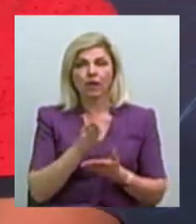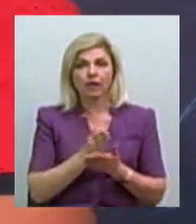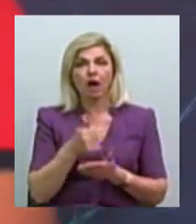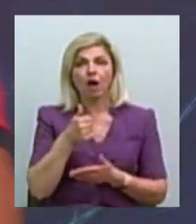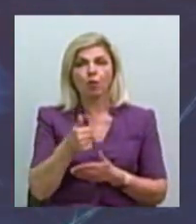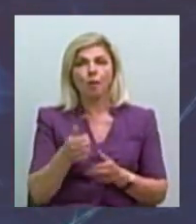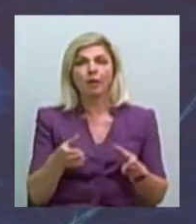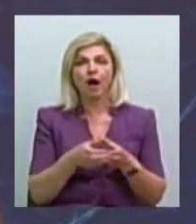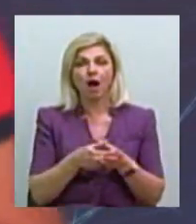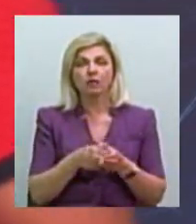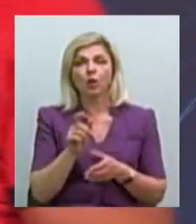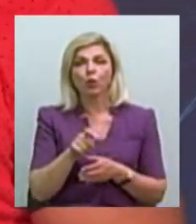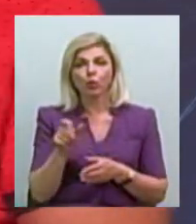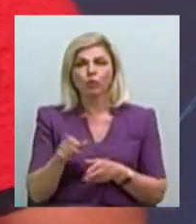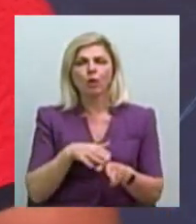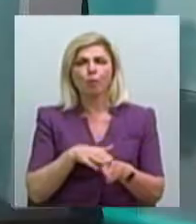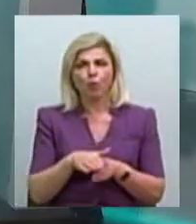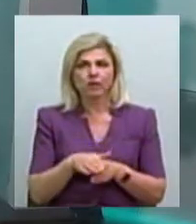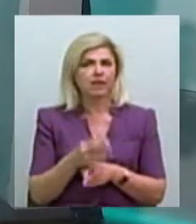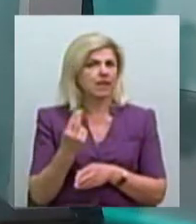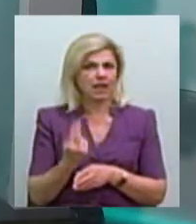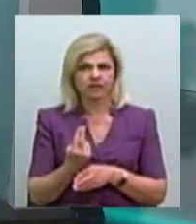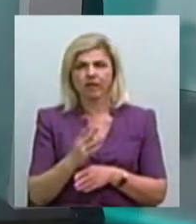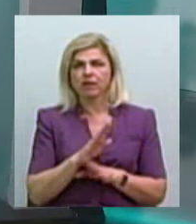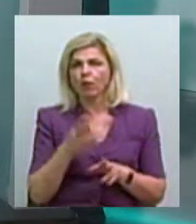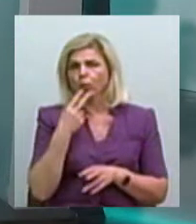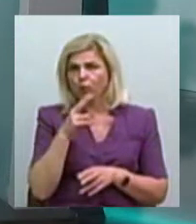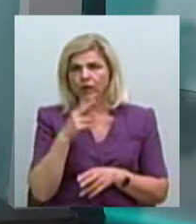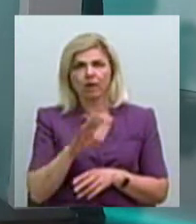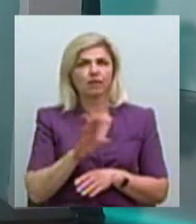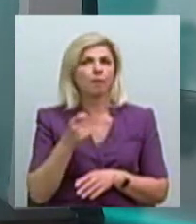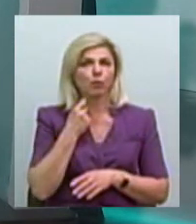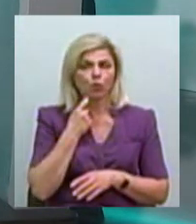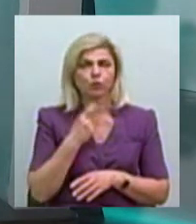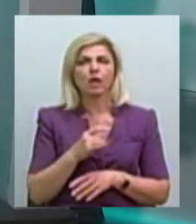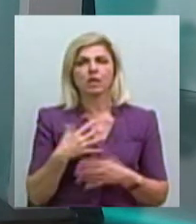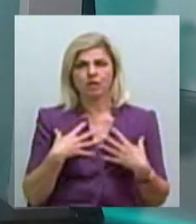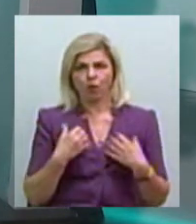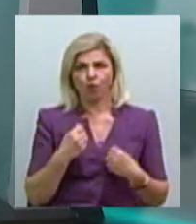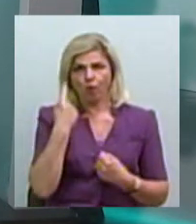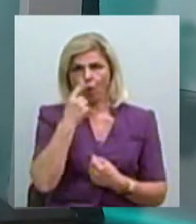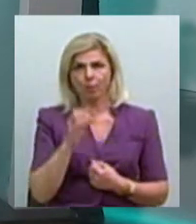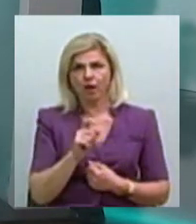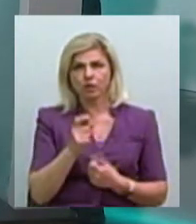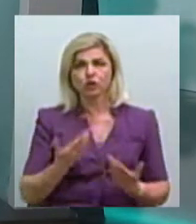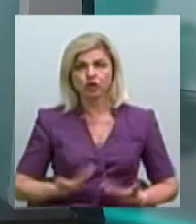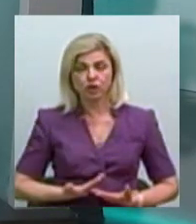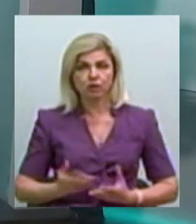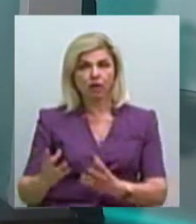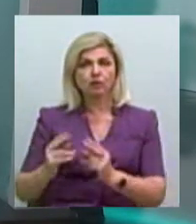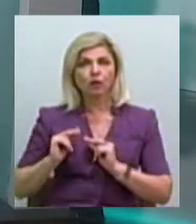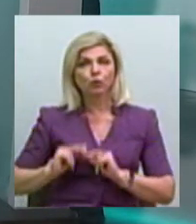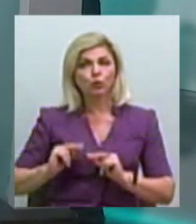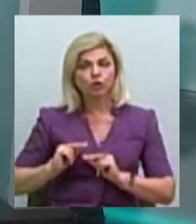бригада, которые полностью трезвые, не курят, не пьют и ведут здоровый образ жизни. И мы сотрудничаем с ними как? Мы просто от